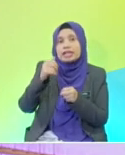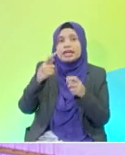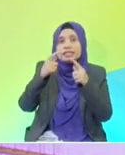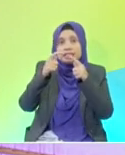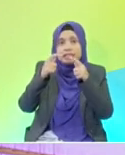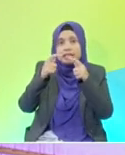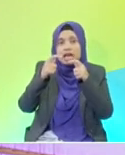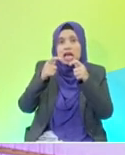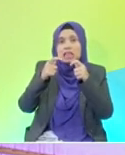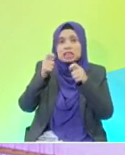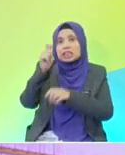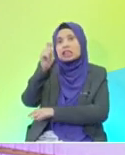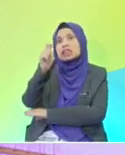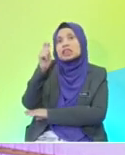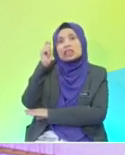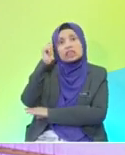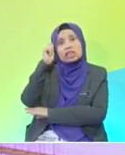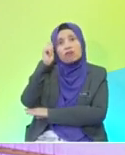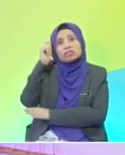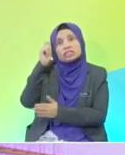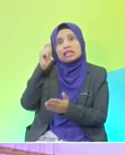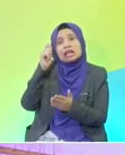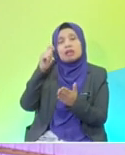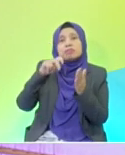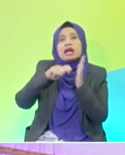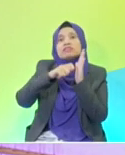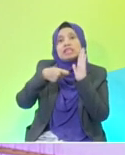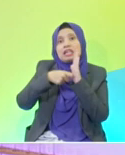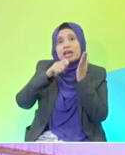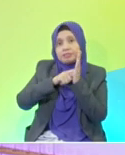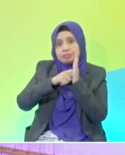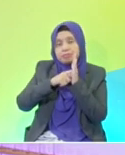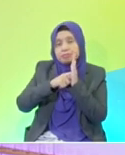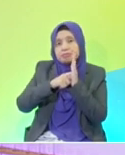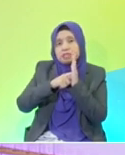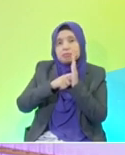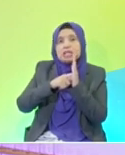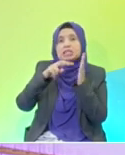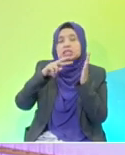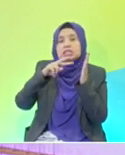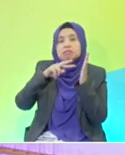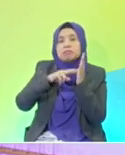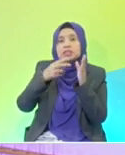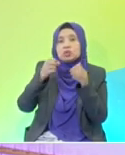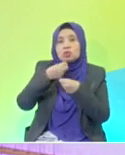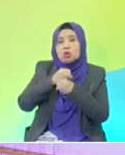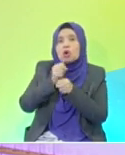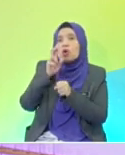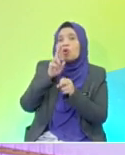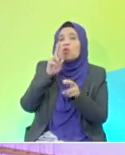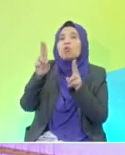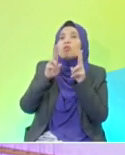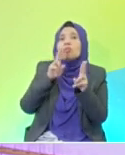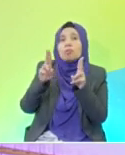ekonomi kertas 1 adalah berbentuk umum bagaimana soal berbentuk umum adalah ee soal berkaitan dengan